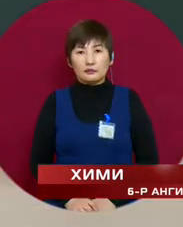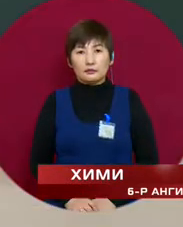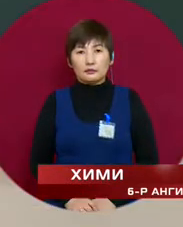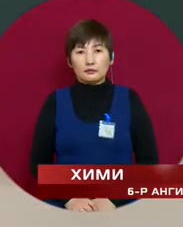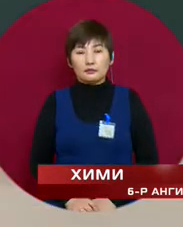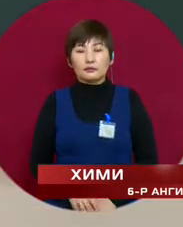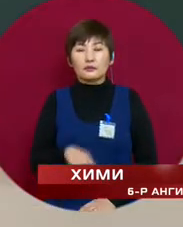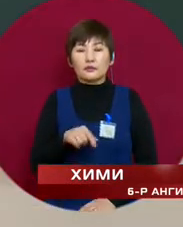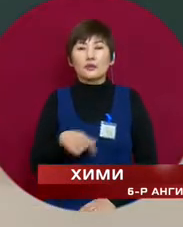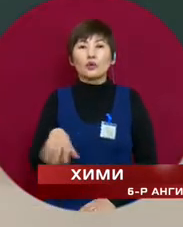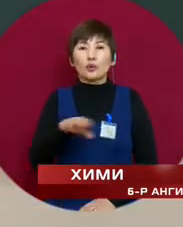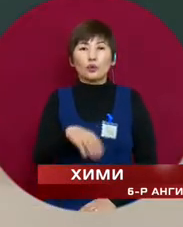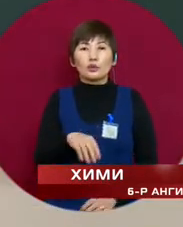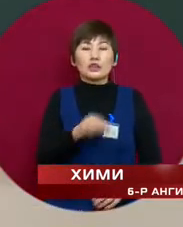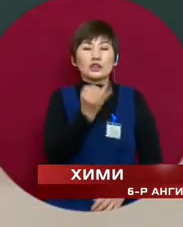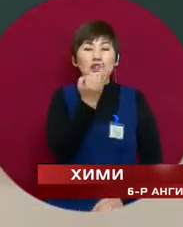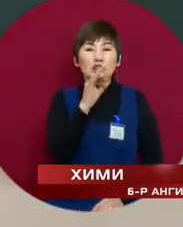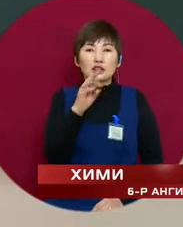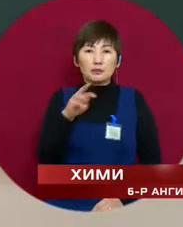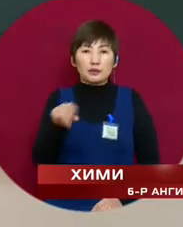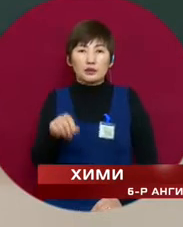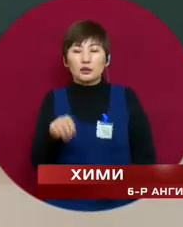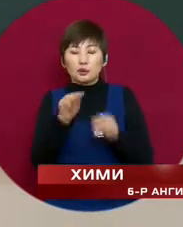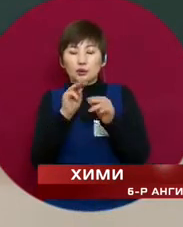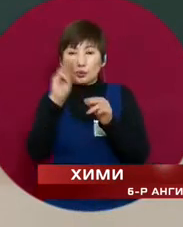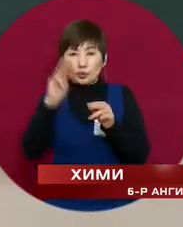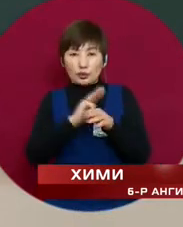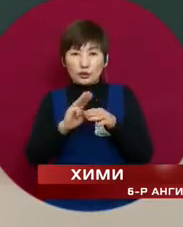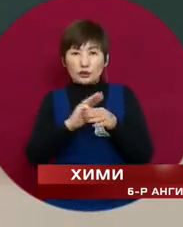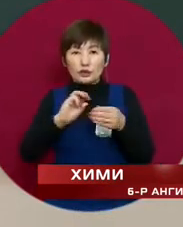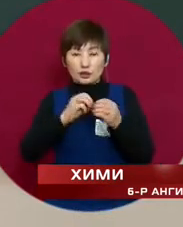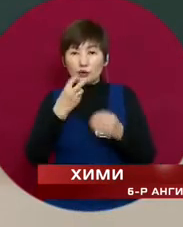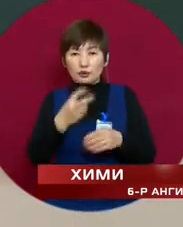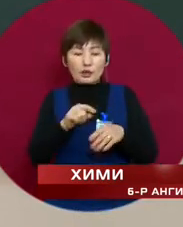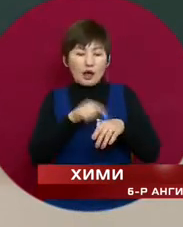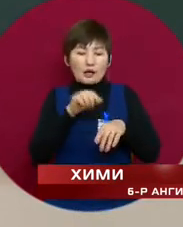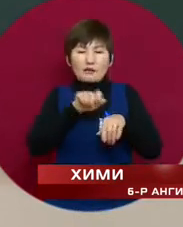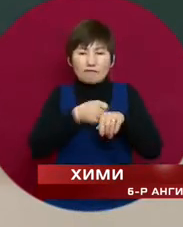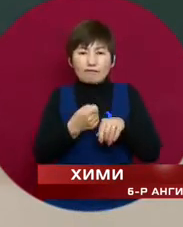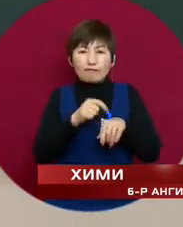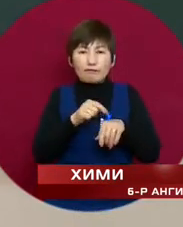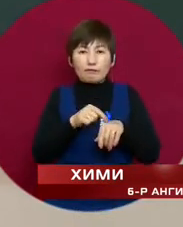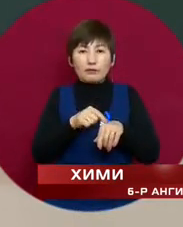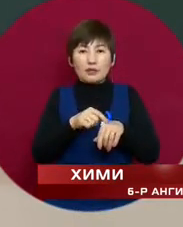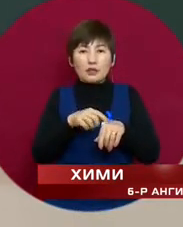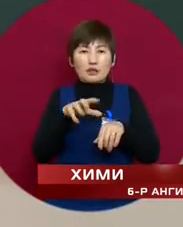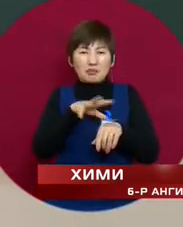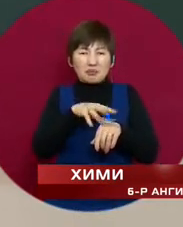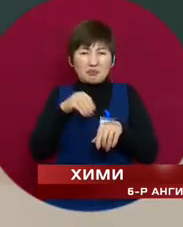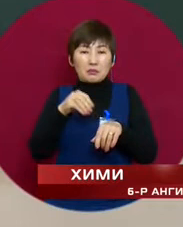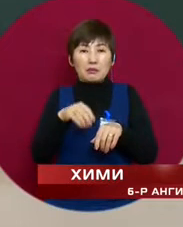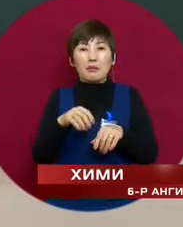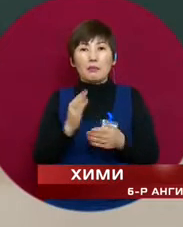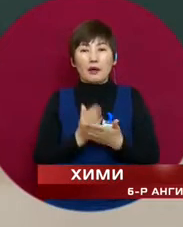Энэ удаа лабораторийн хүчил шүлтийг авч үзцгээе. Хүчил шүлт нь арьс салцтыг түлдэг, гимтээдэг, эдэмхий шин